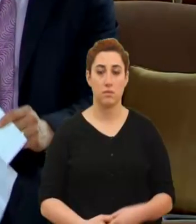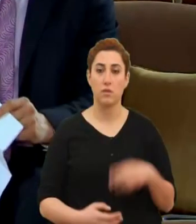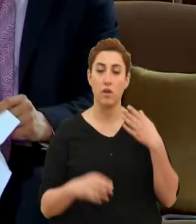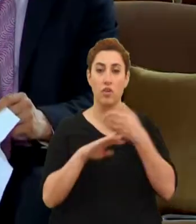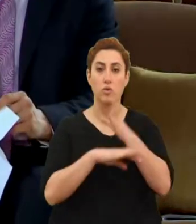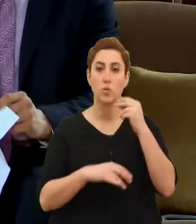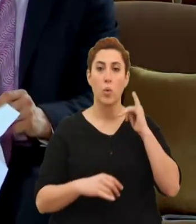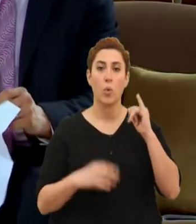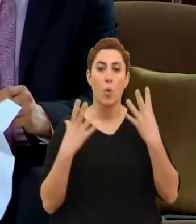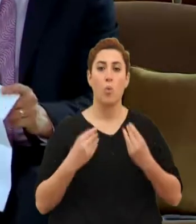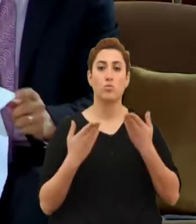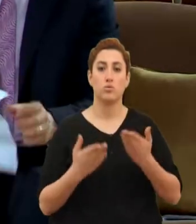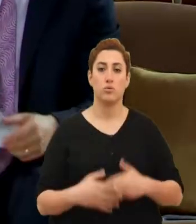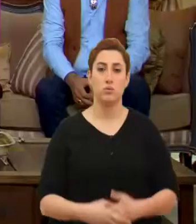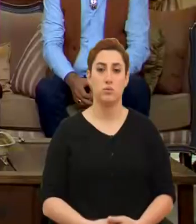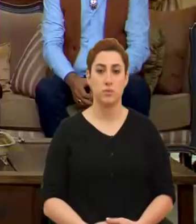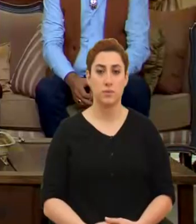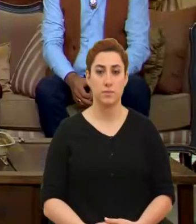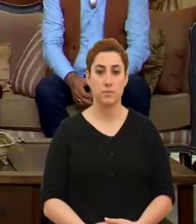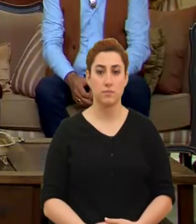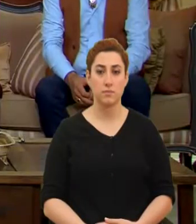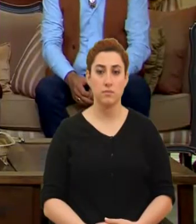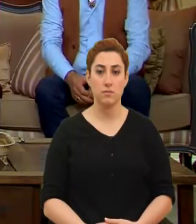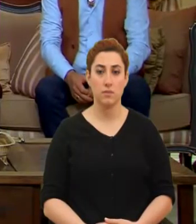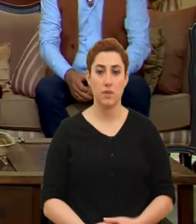Ay, hakikaten çok kötü olmuş bu.